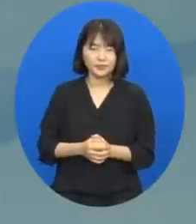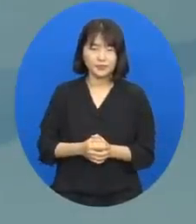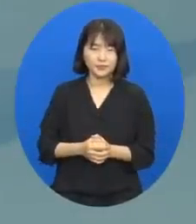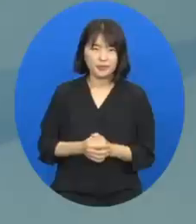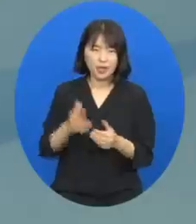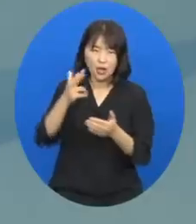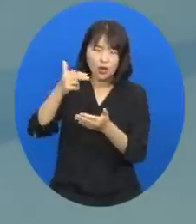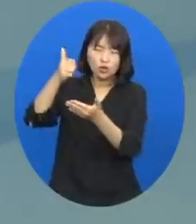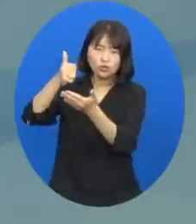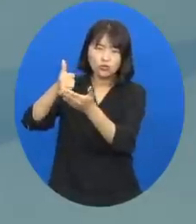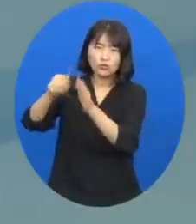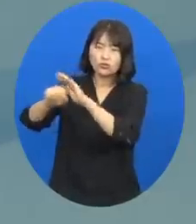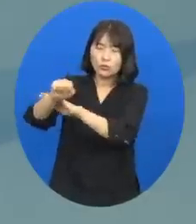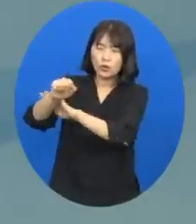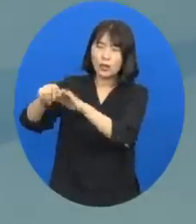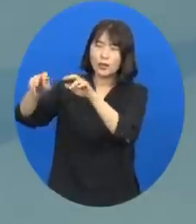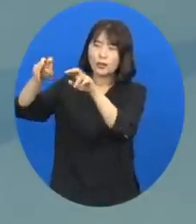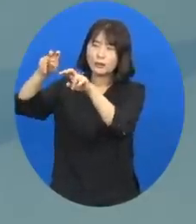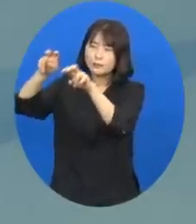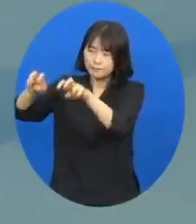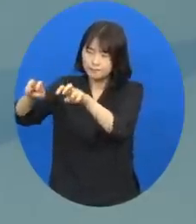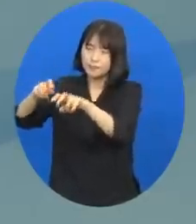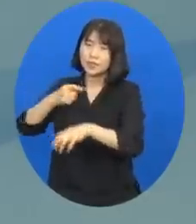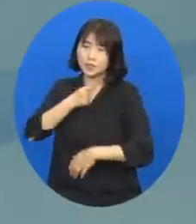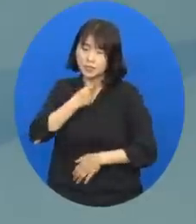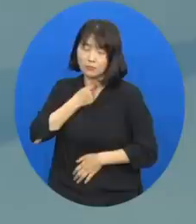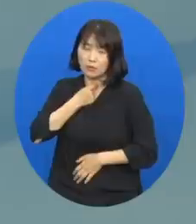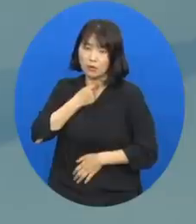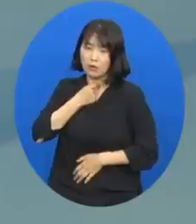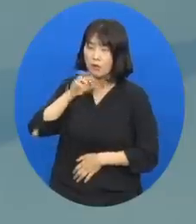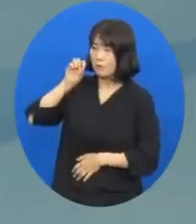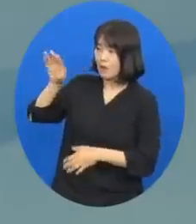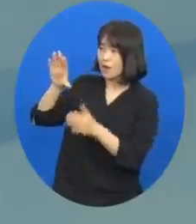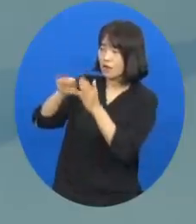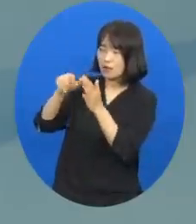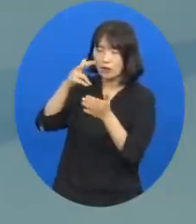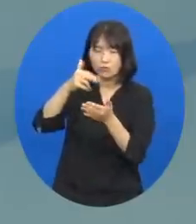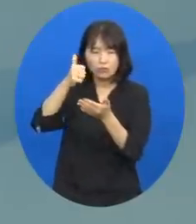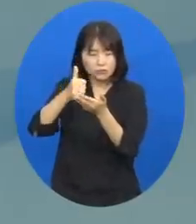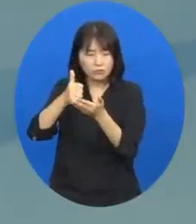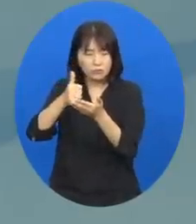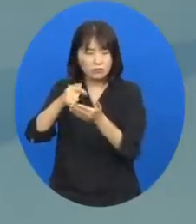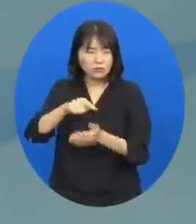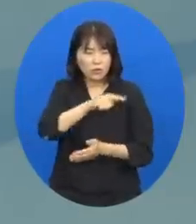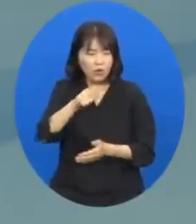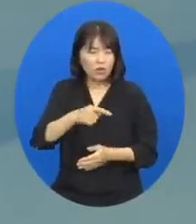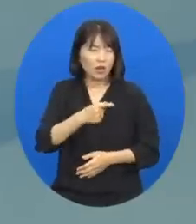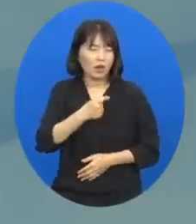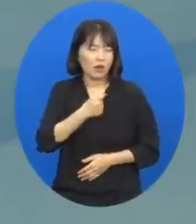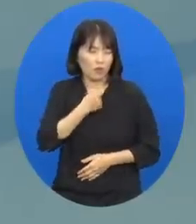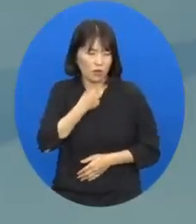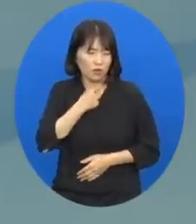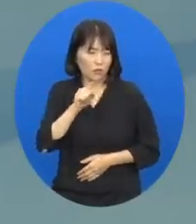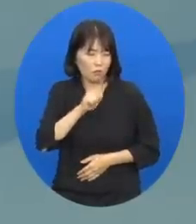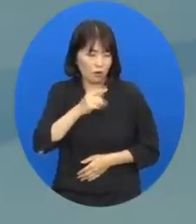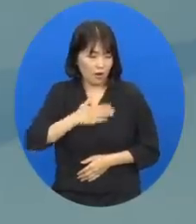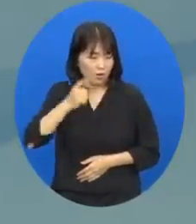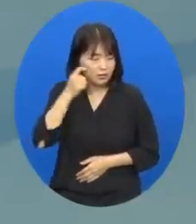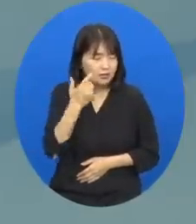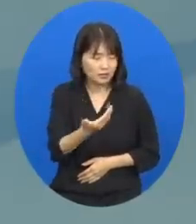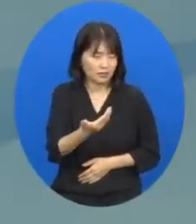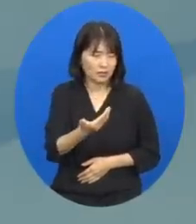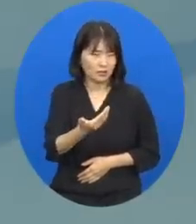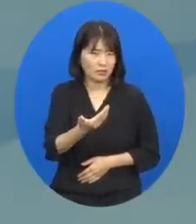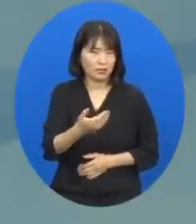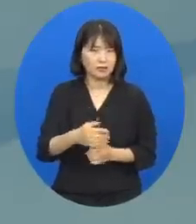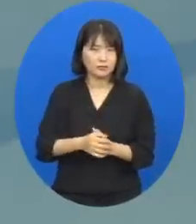마실 수 있느냐 너희가 구하는 것이 뭔지도 있지말고 구하는 것이냐 라고 말씀하시는 거예요 그것이 뭐 였죠 십자가